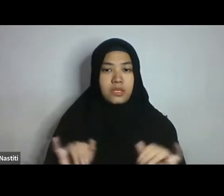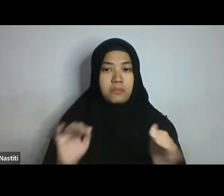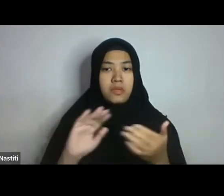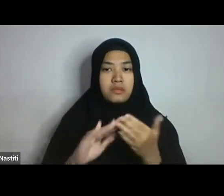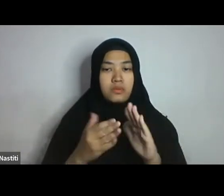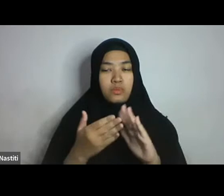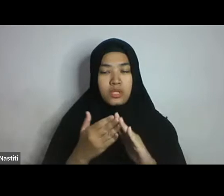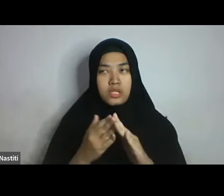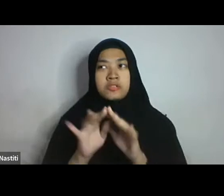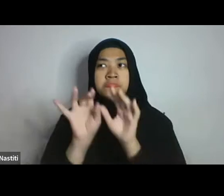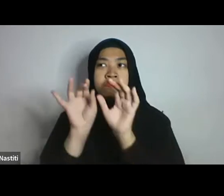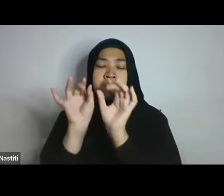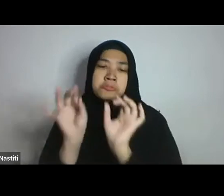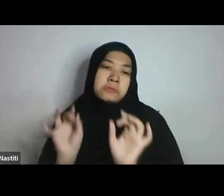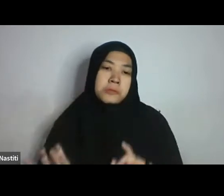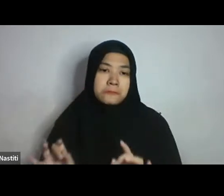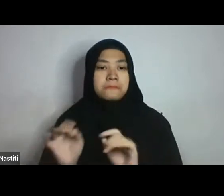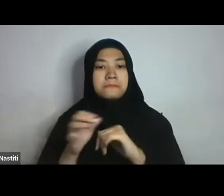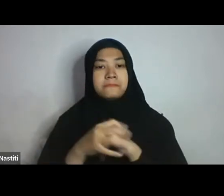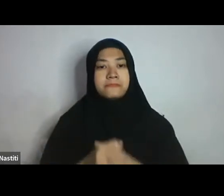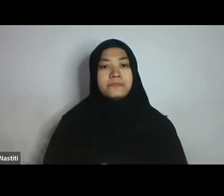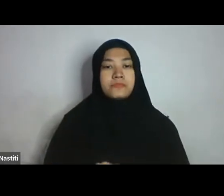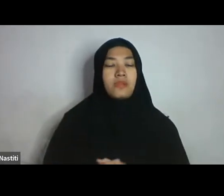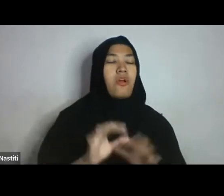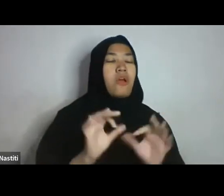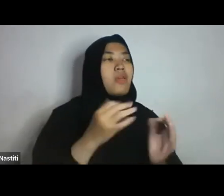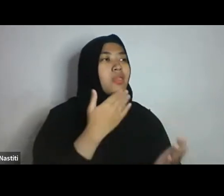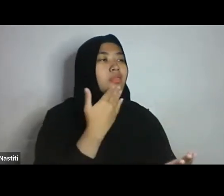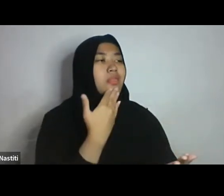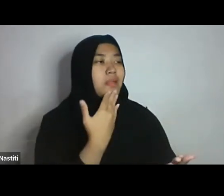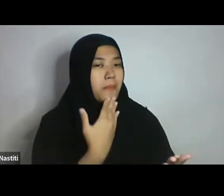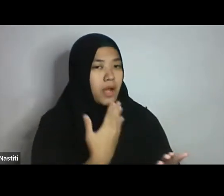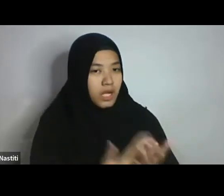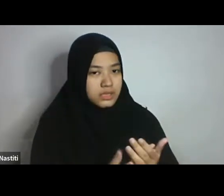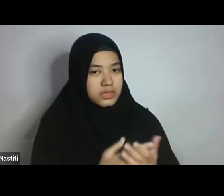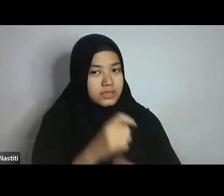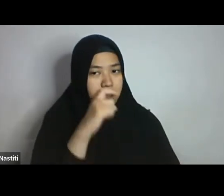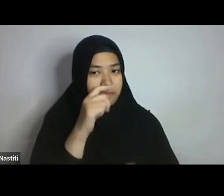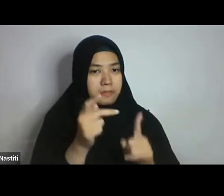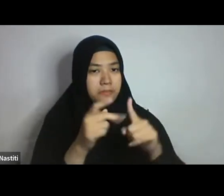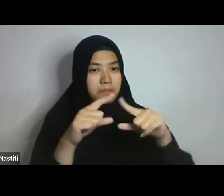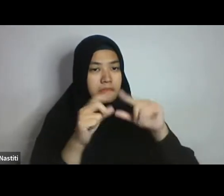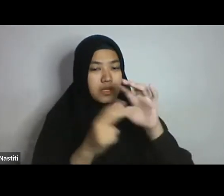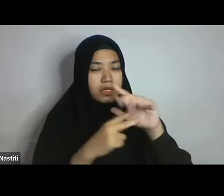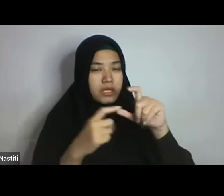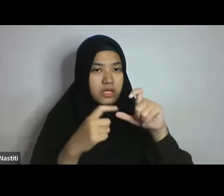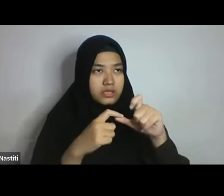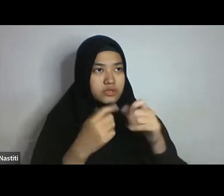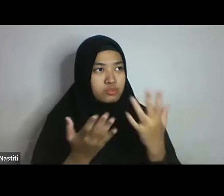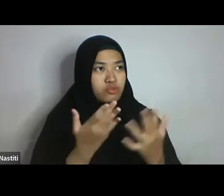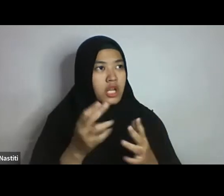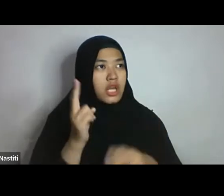Great. Thank you so much, Pak Hans. Ibu Mamluah, ada yang mau ditambahkan?